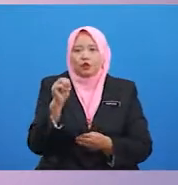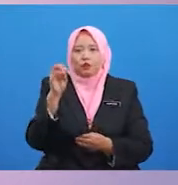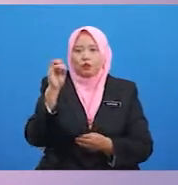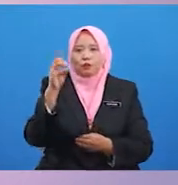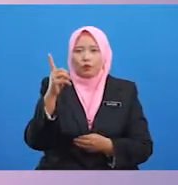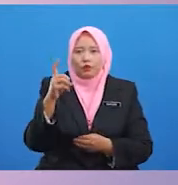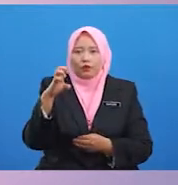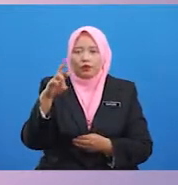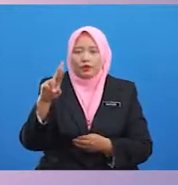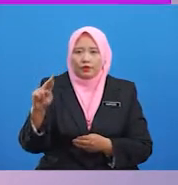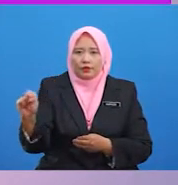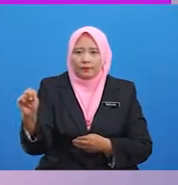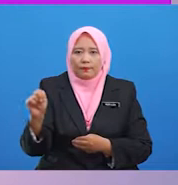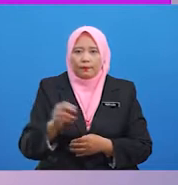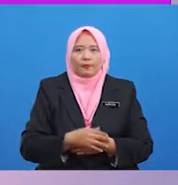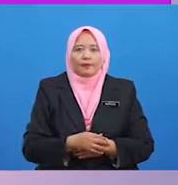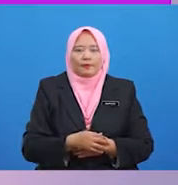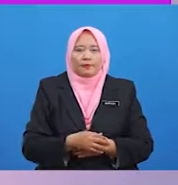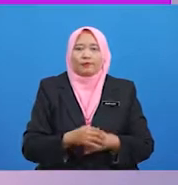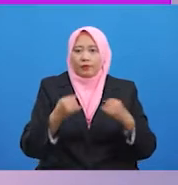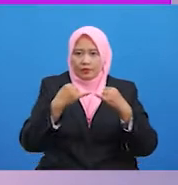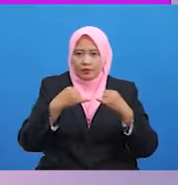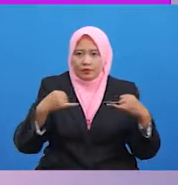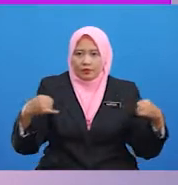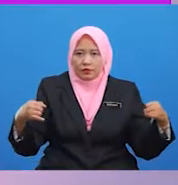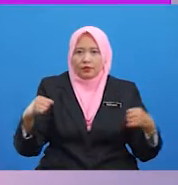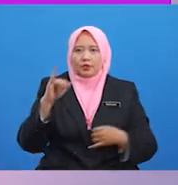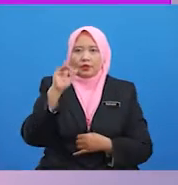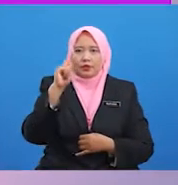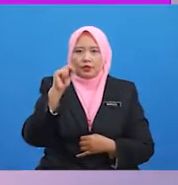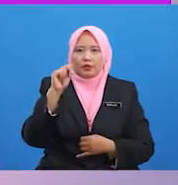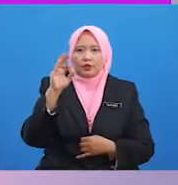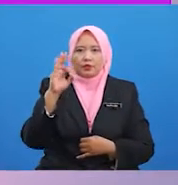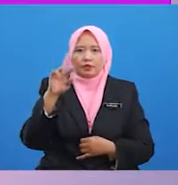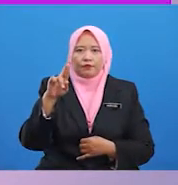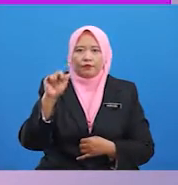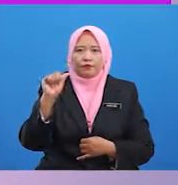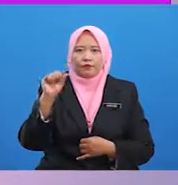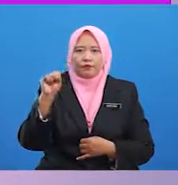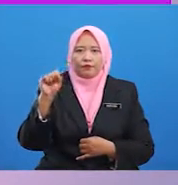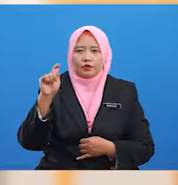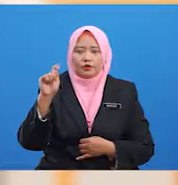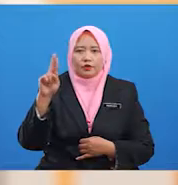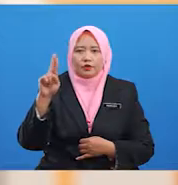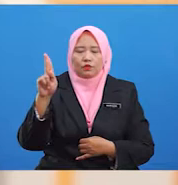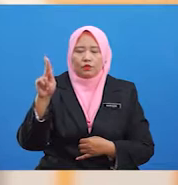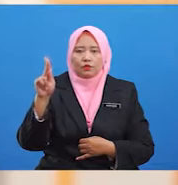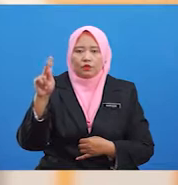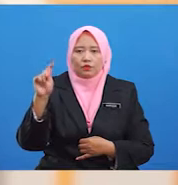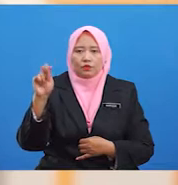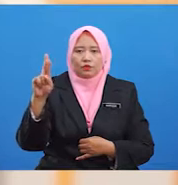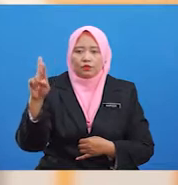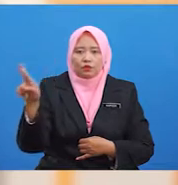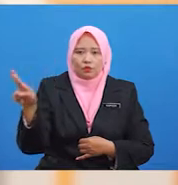disediakan, iaitu jenis infrastruktur seperti jalan raya dan lebuh raya,